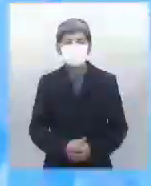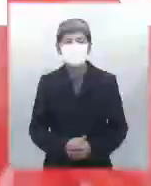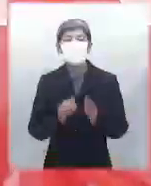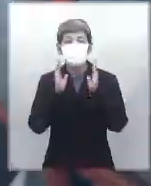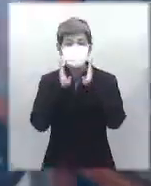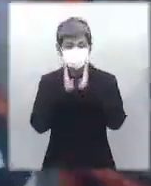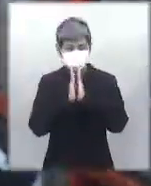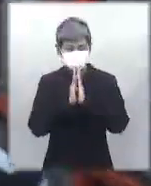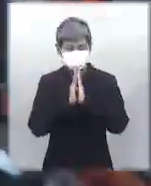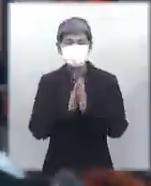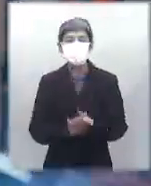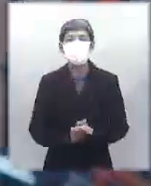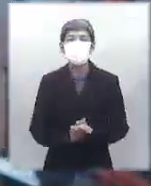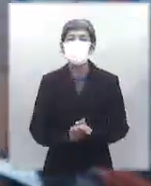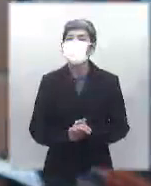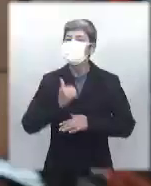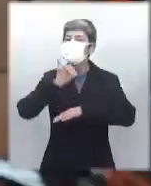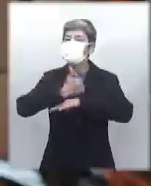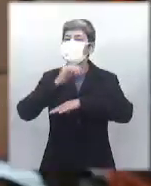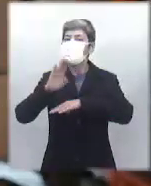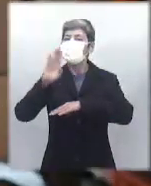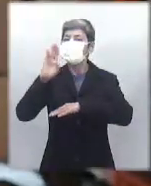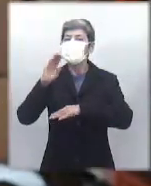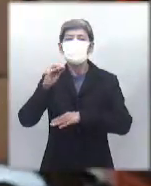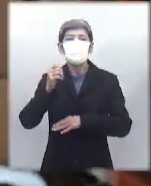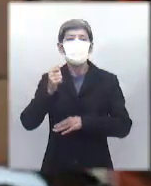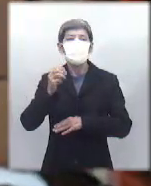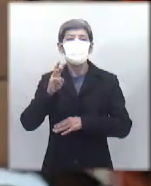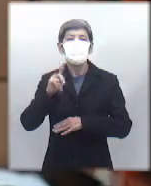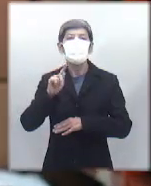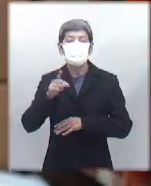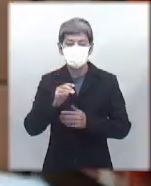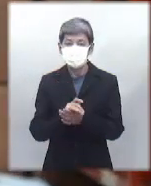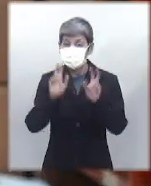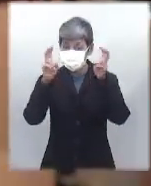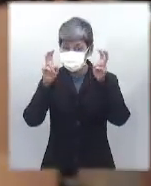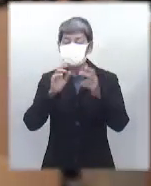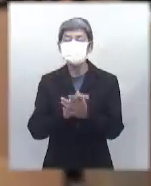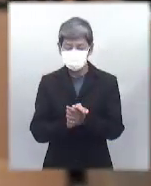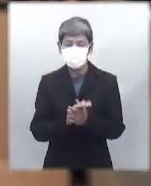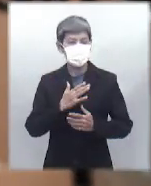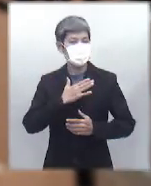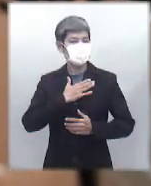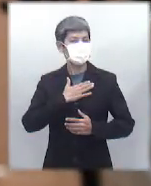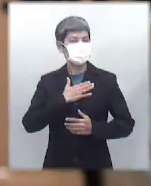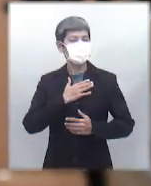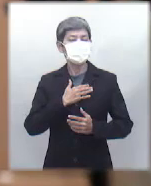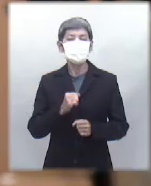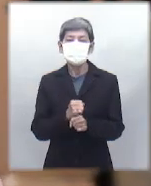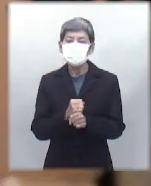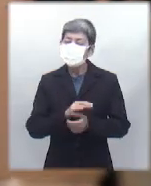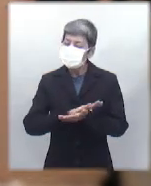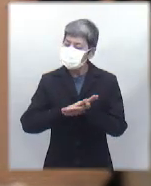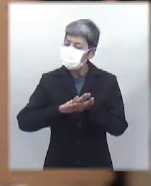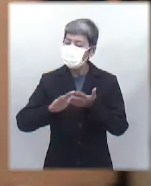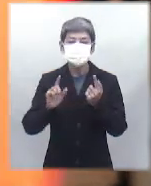สุชาติโอวาทวนัสสกุลนะครับเป็น CEOของบริษัทโอวาท Pro & Quickหรือในสโลแกนนะครับของเราคือโอวาทเมท